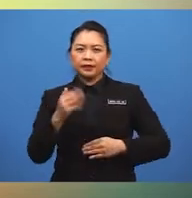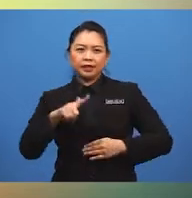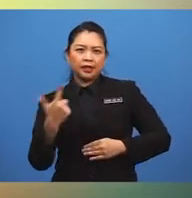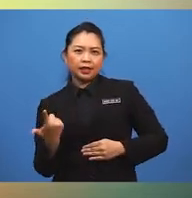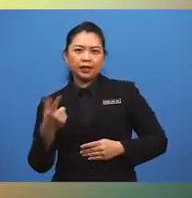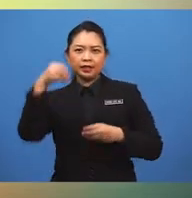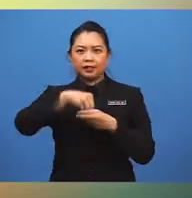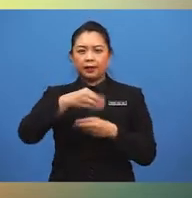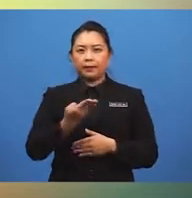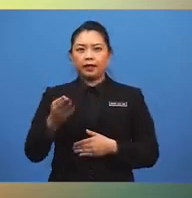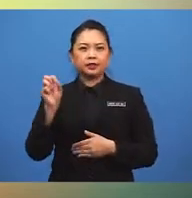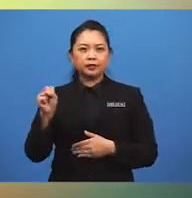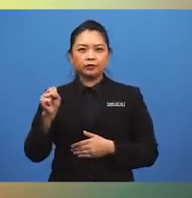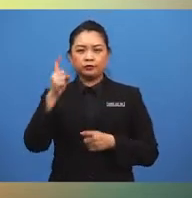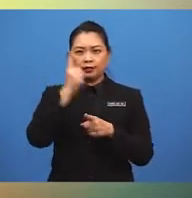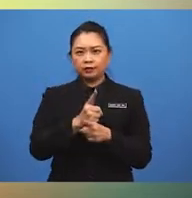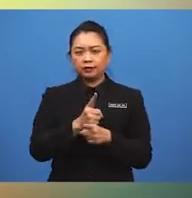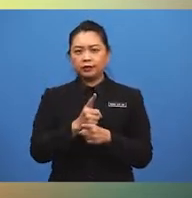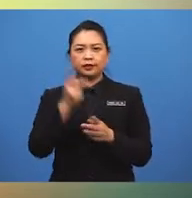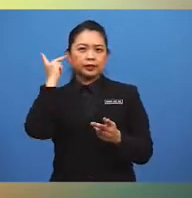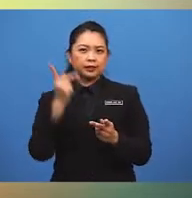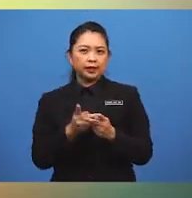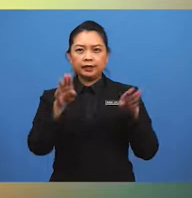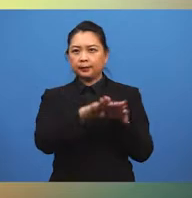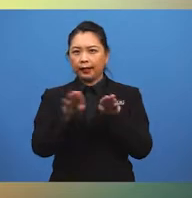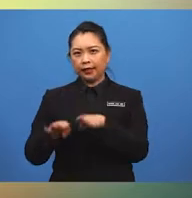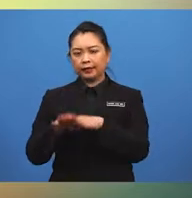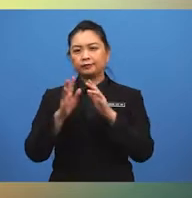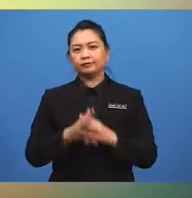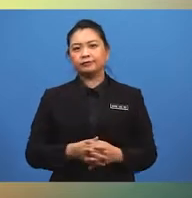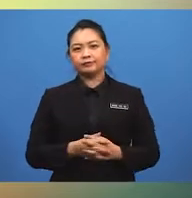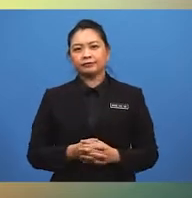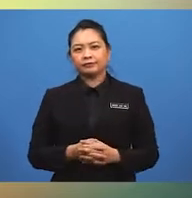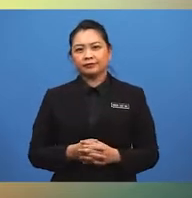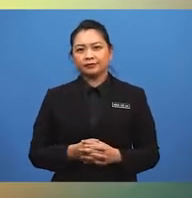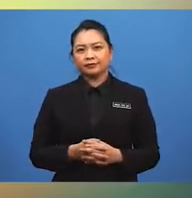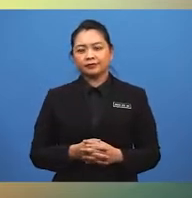Penambahan benda asing di dalam bahan semikonduktor tulen dikenali sebagai?